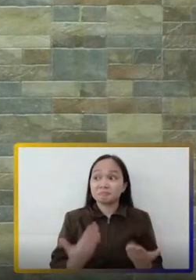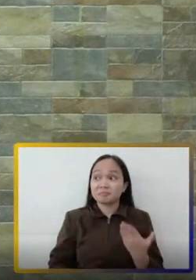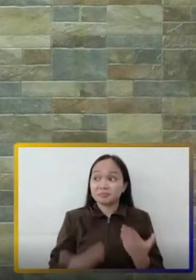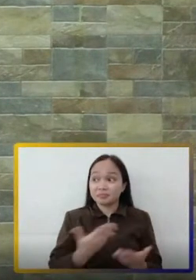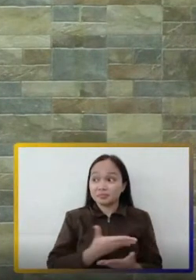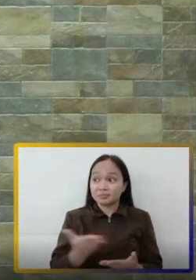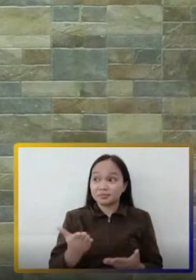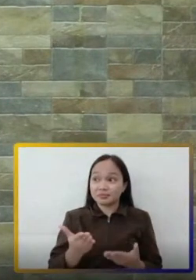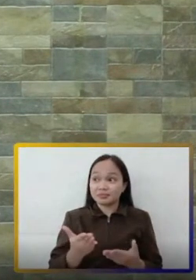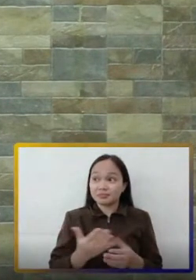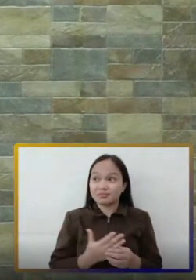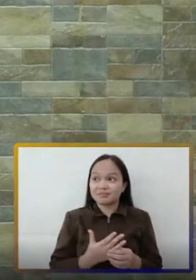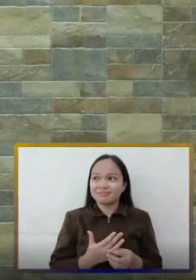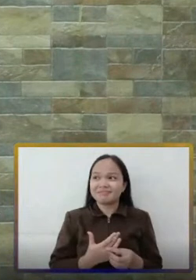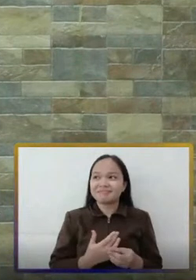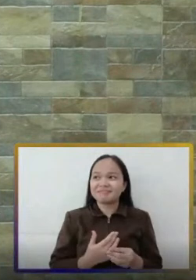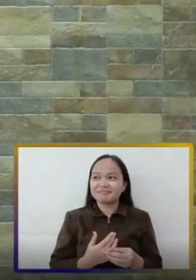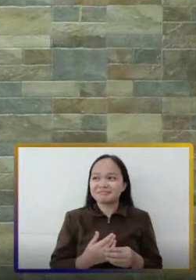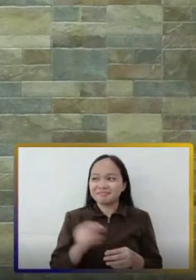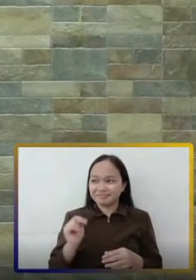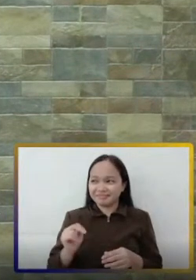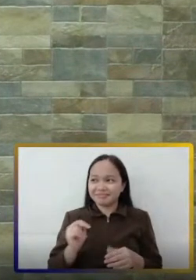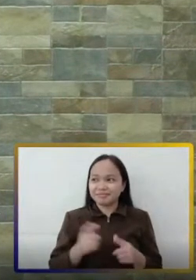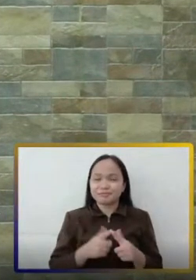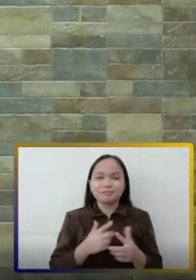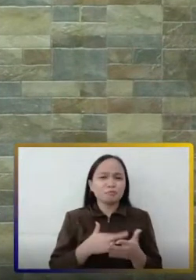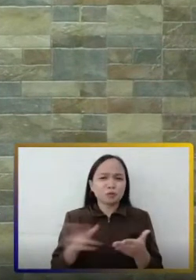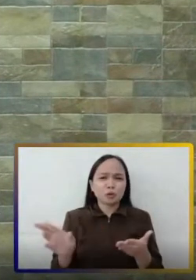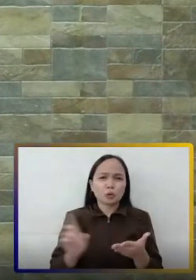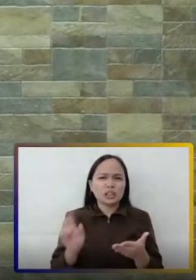Pwede ba tanggalin niyo rin yung dapat tanggalin?